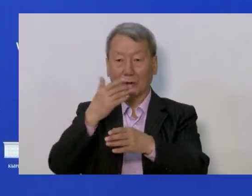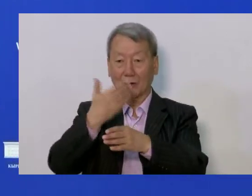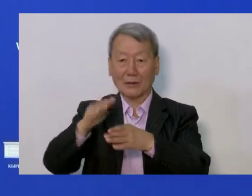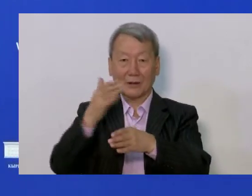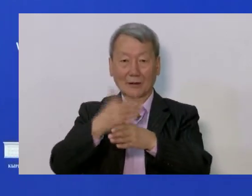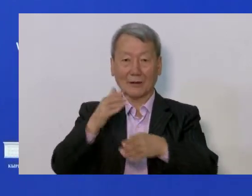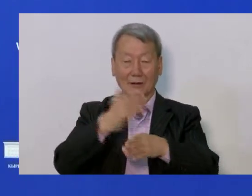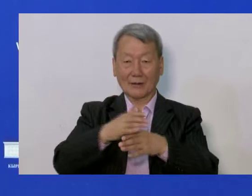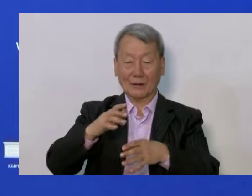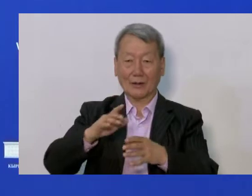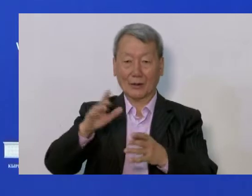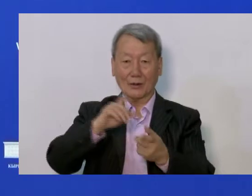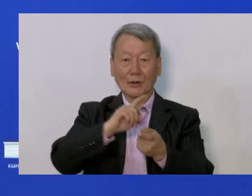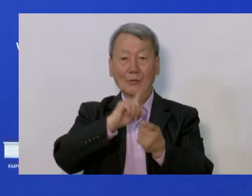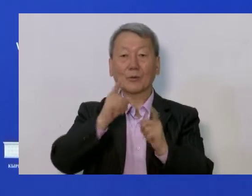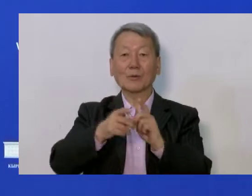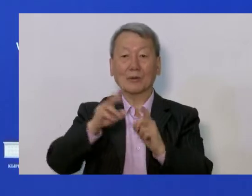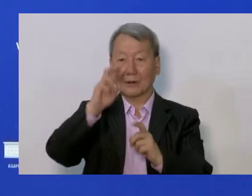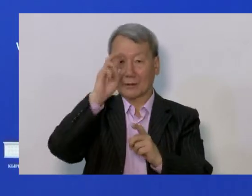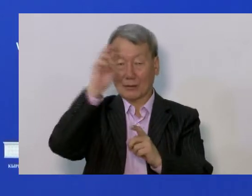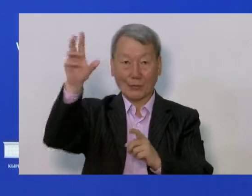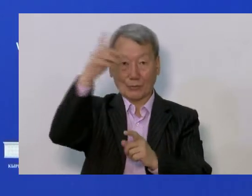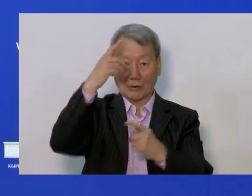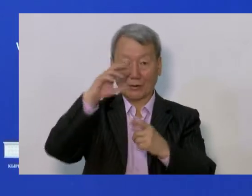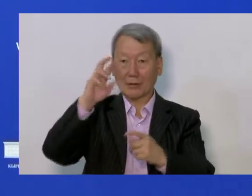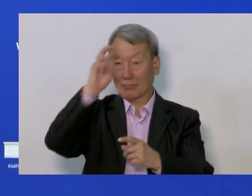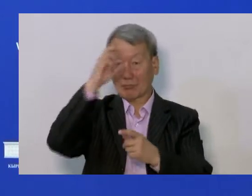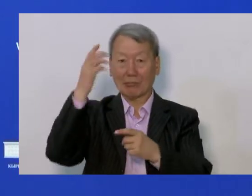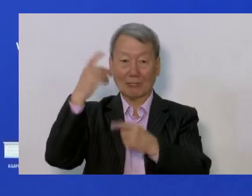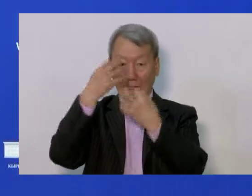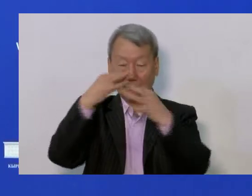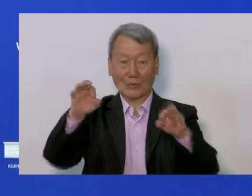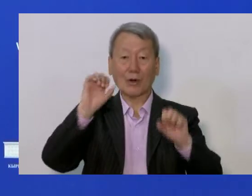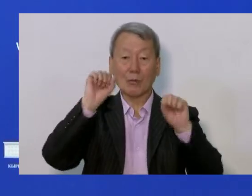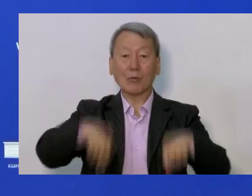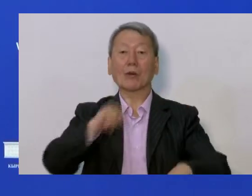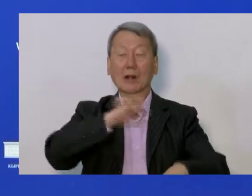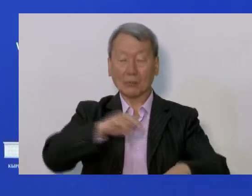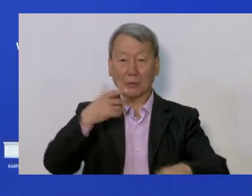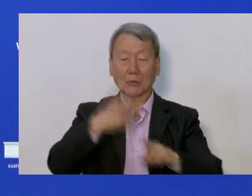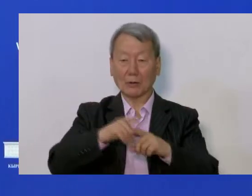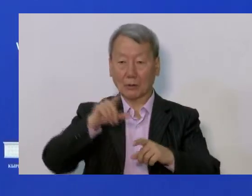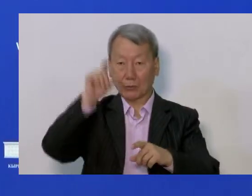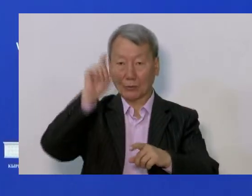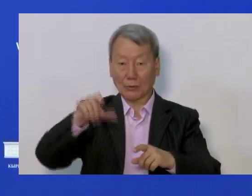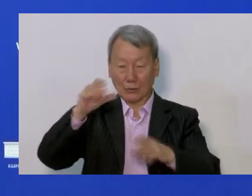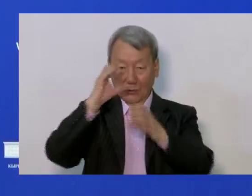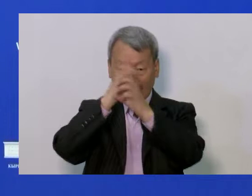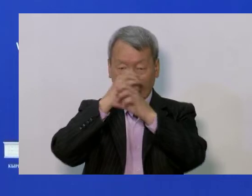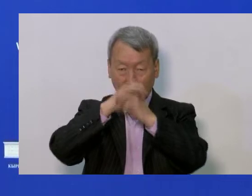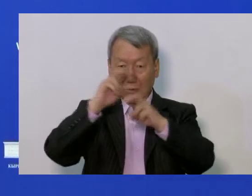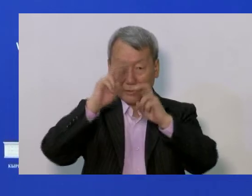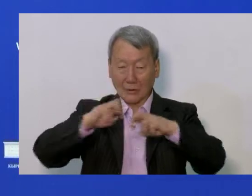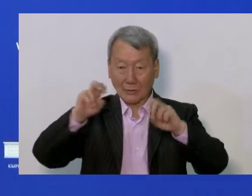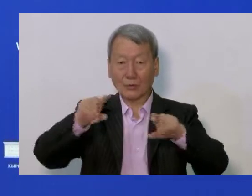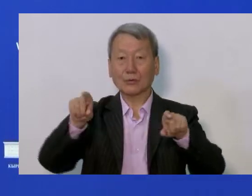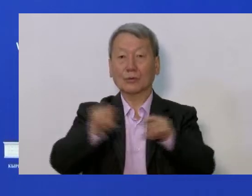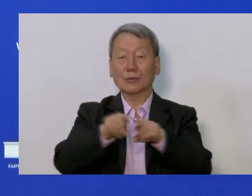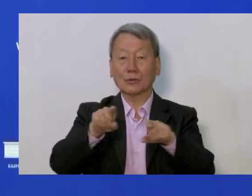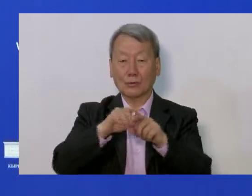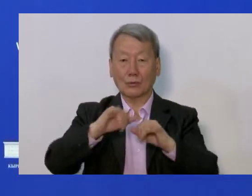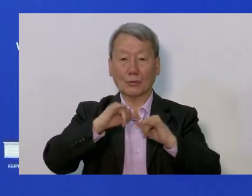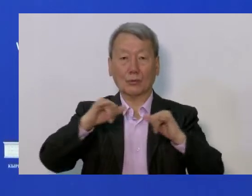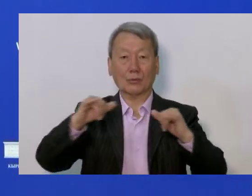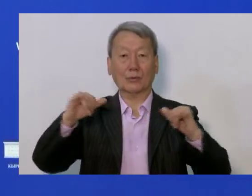менен да бүгүнкү күнү уруксат берилгендерин жакшы билесиздер. Мына себептүү мына лабораториялык тастыктоолордагы